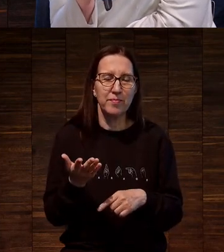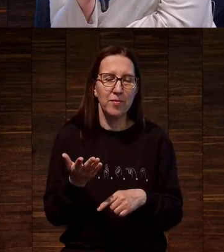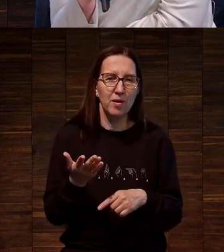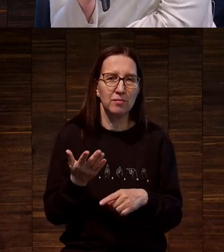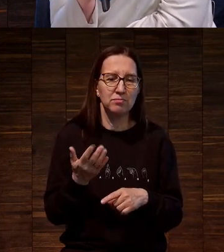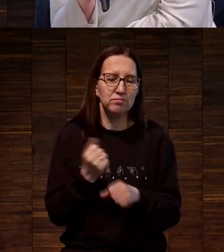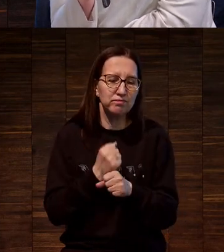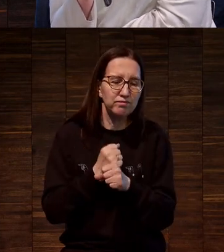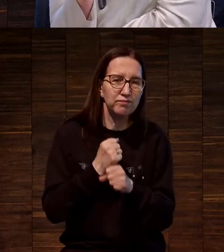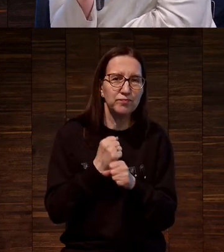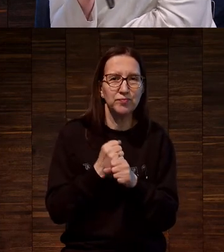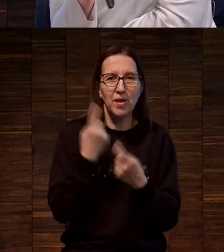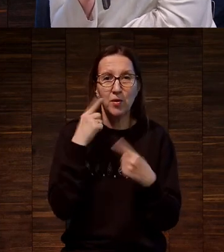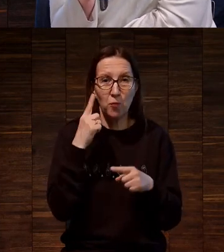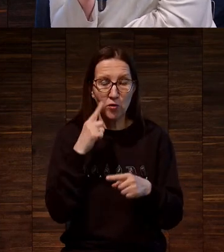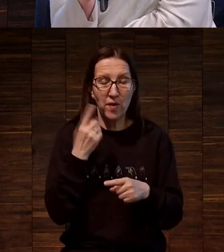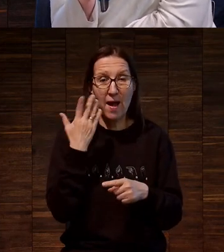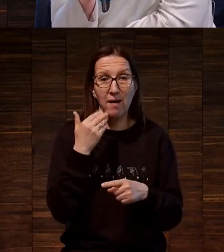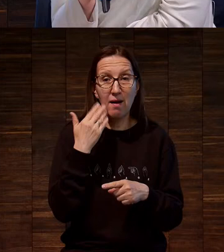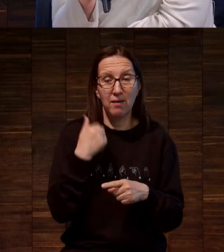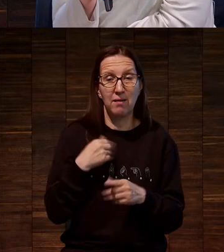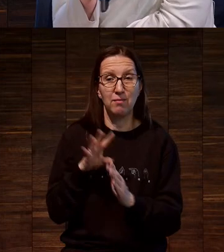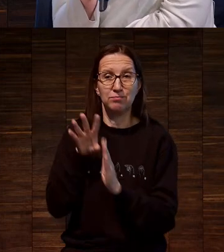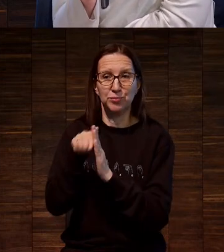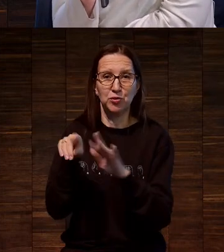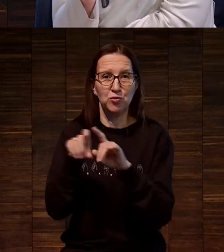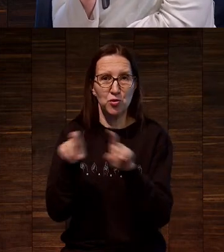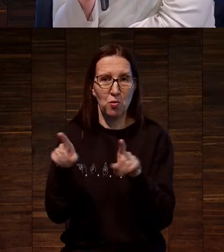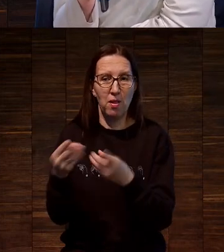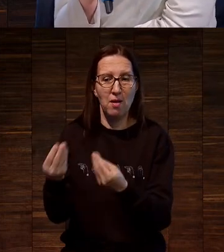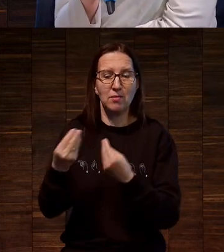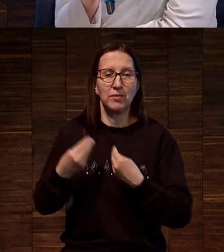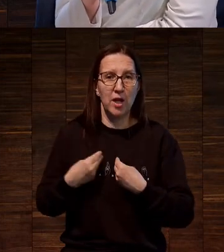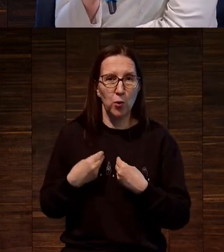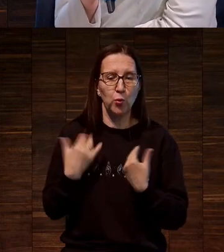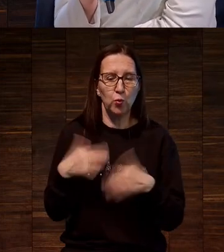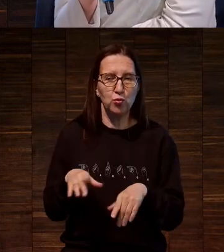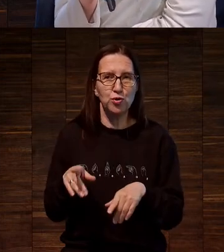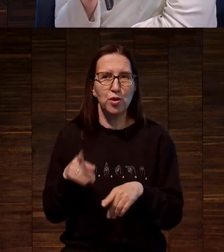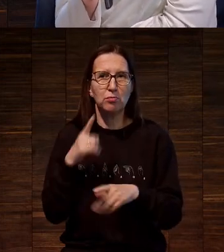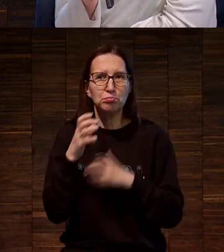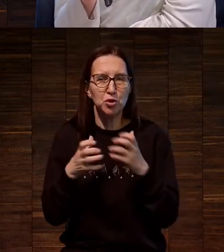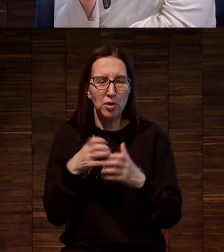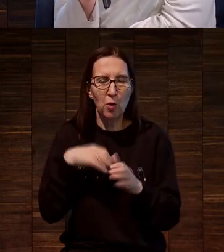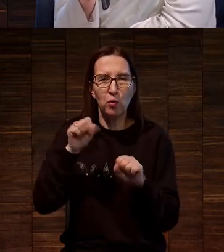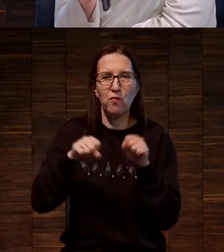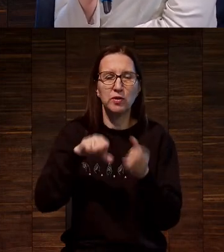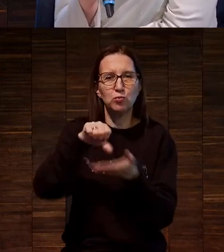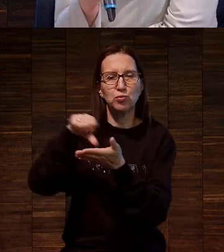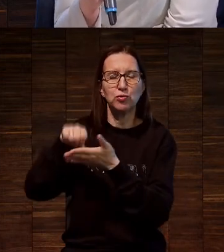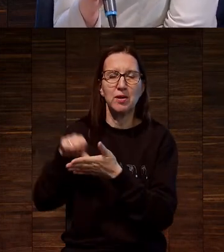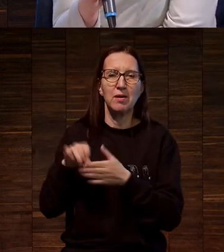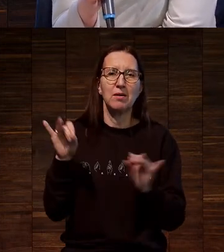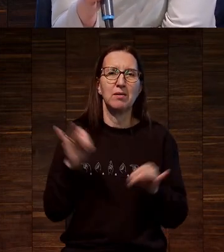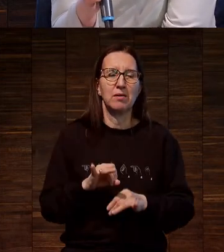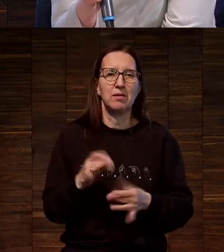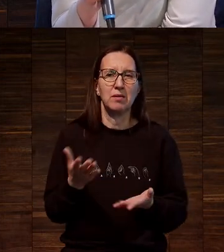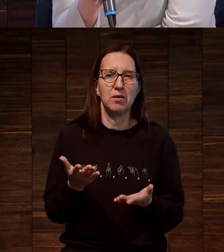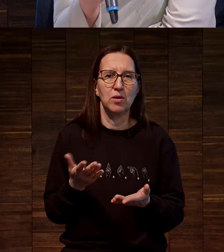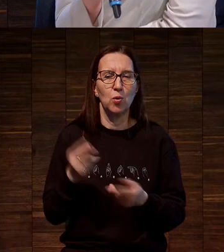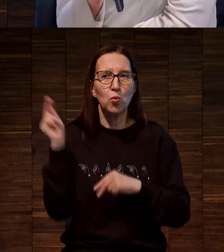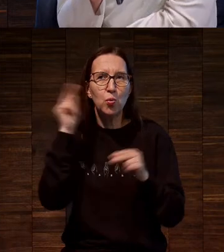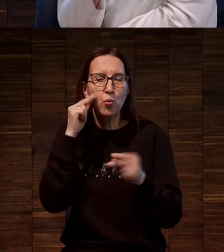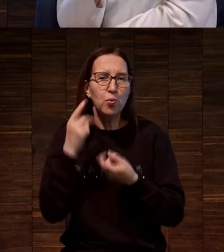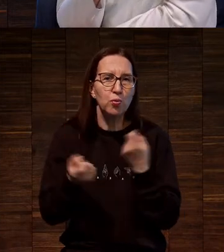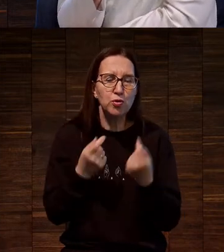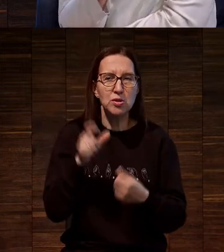художественным производством. В тот момент, когда арт-школа предоставляет ему широкий контекст, международный, и